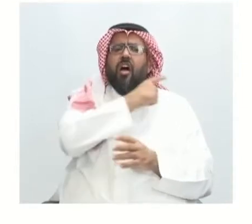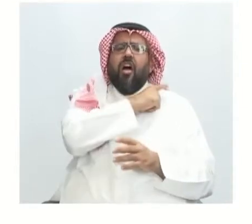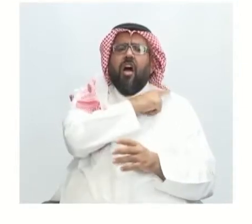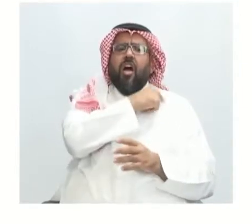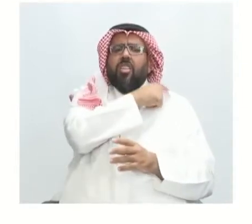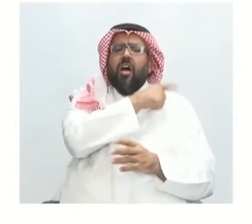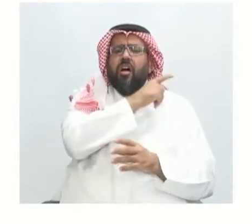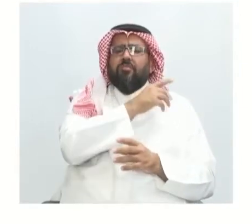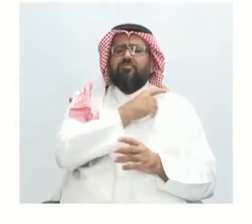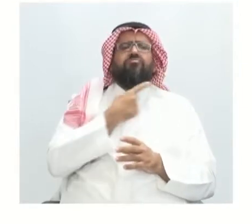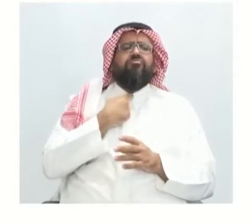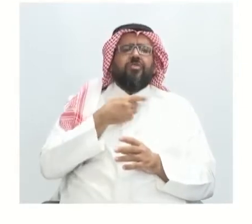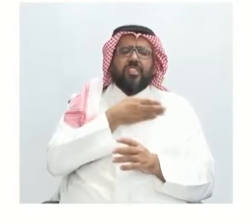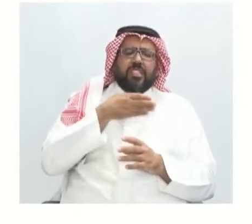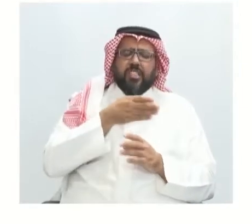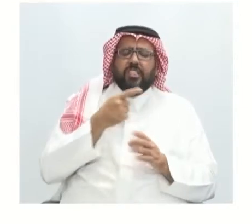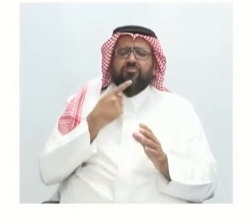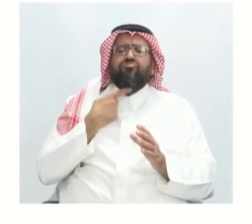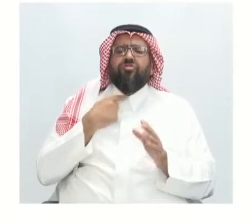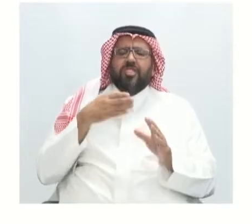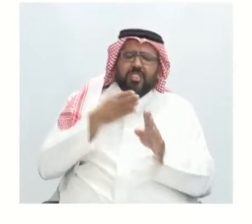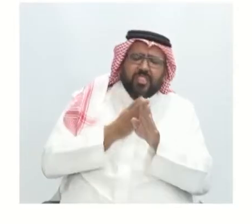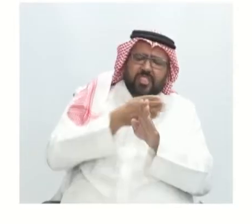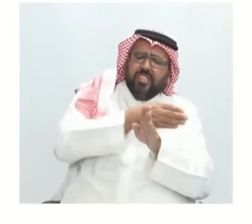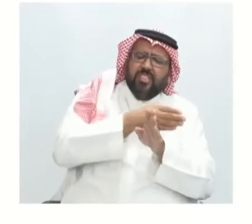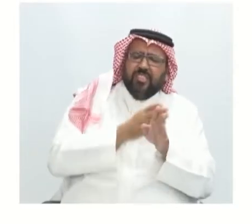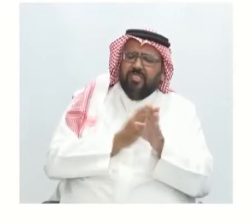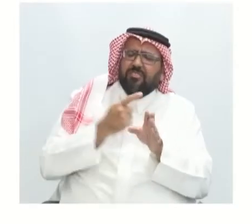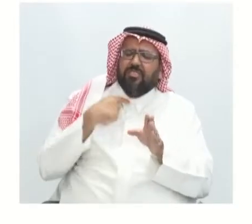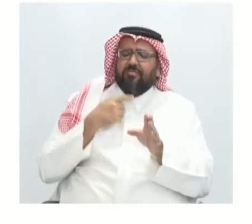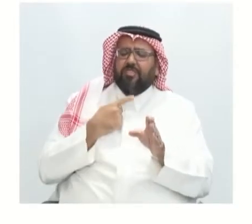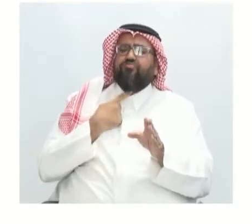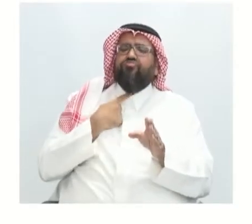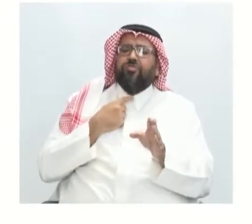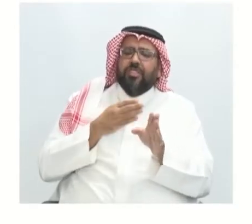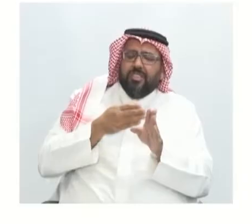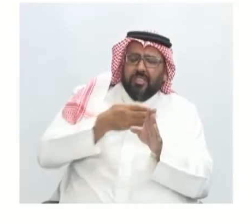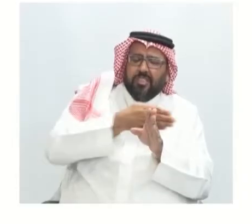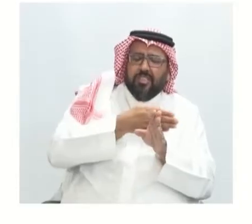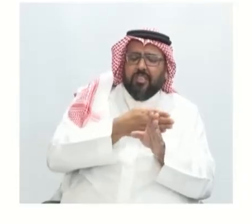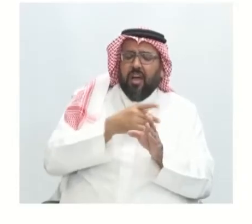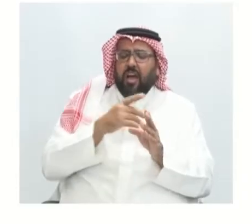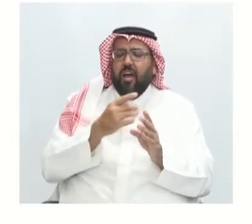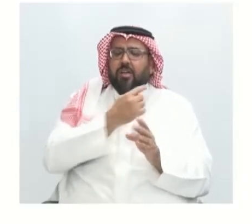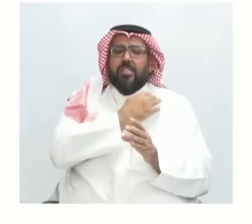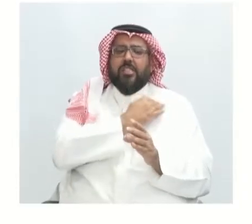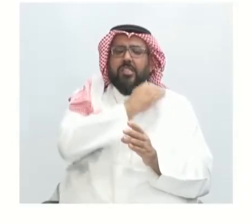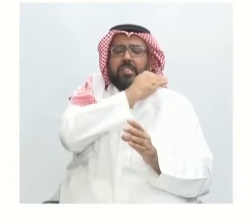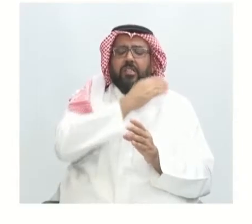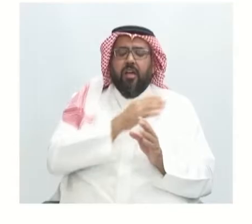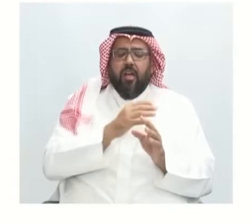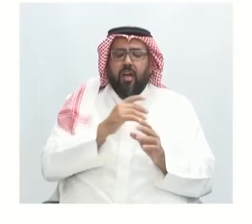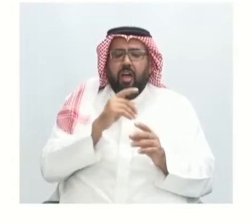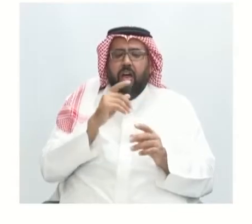اليس كذلك ما معنى هذا الكلام احسنتم اي ان نبتعد عن المعاصي وان